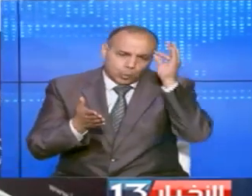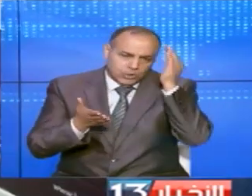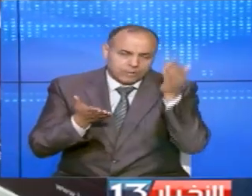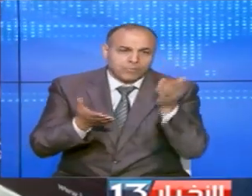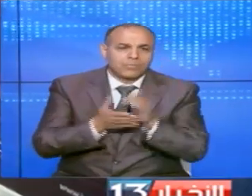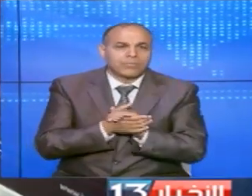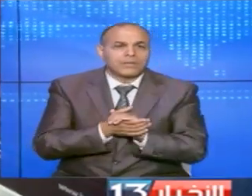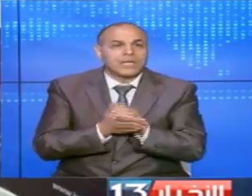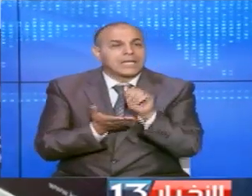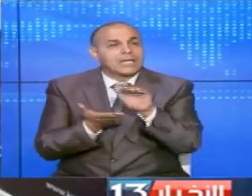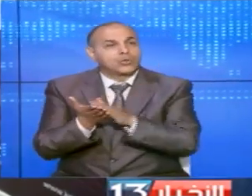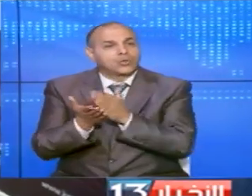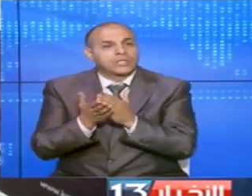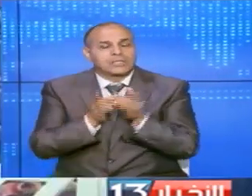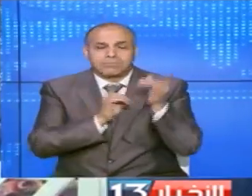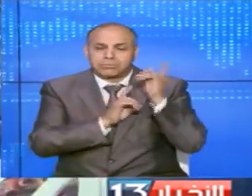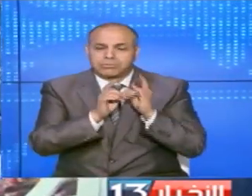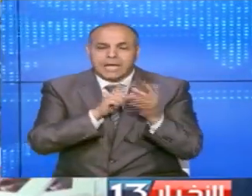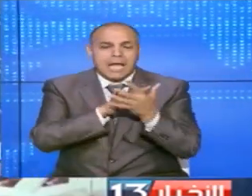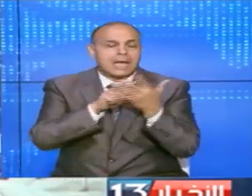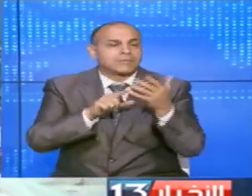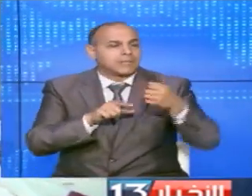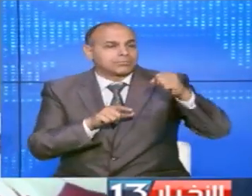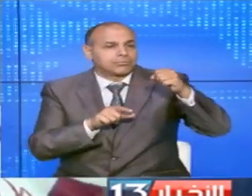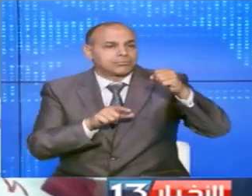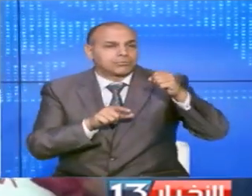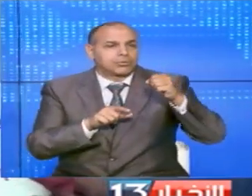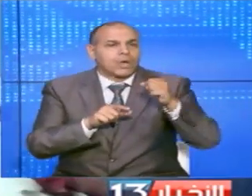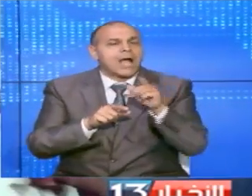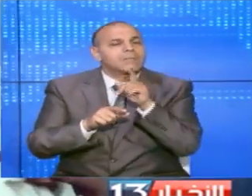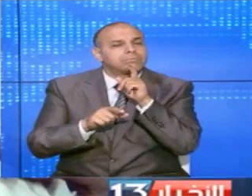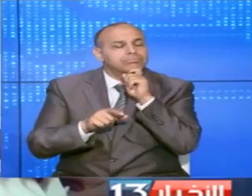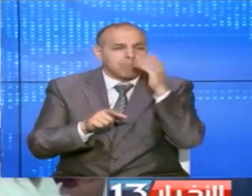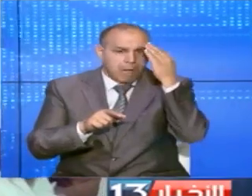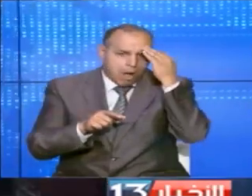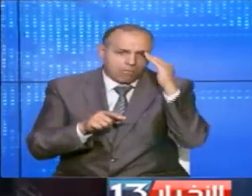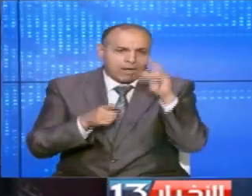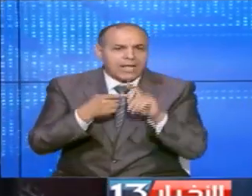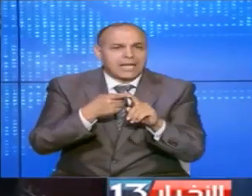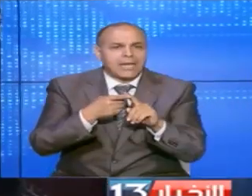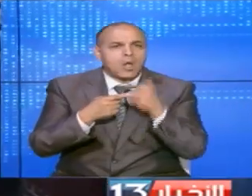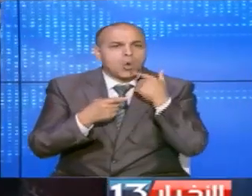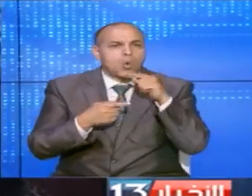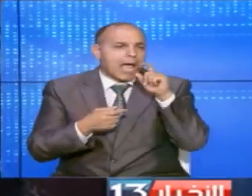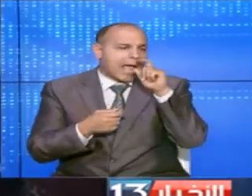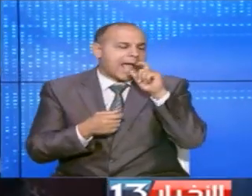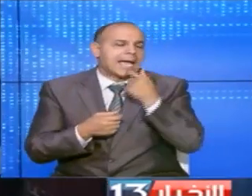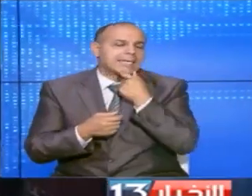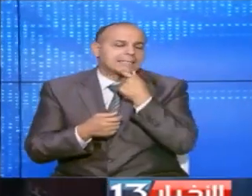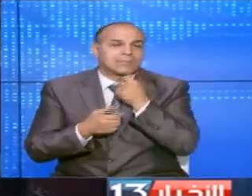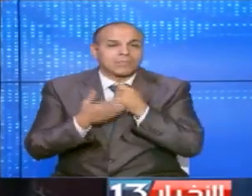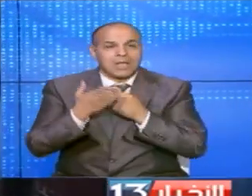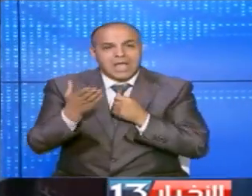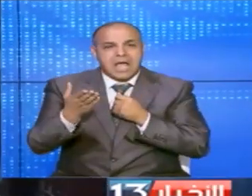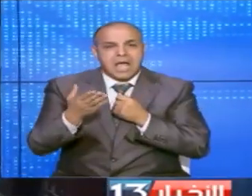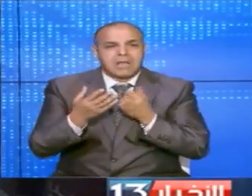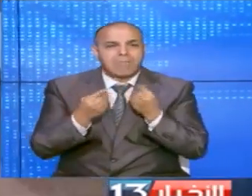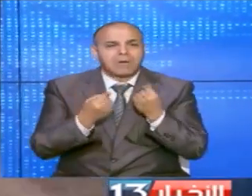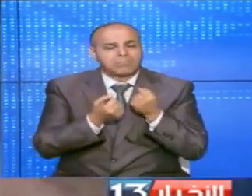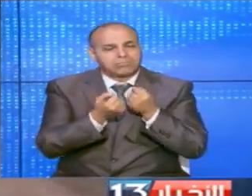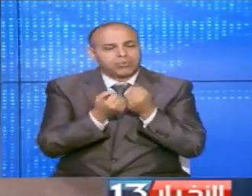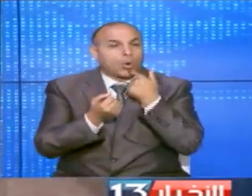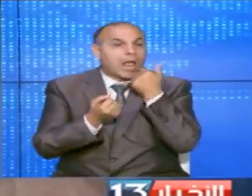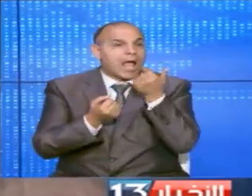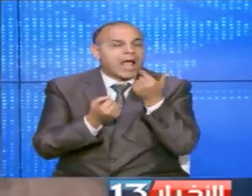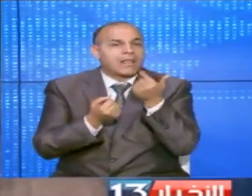الجمهوري والخمسه القطريه المنشوره الفائزه الى اللغه الانجليزيه بهدف تعزيز الابداع